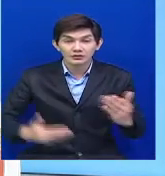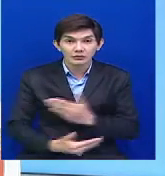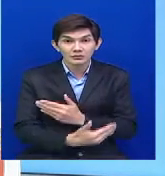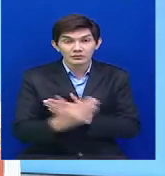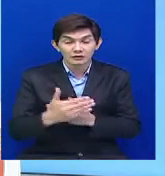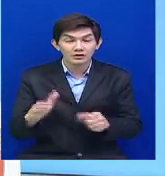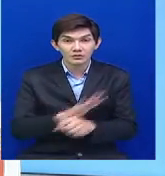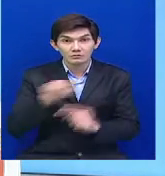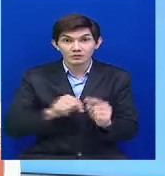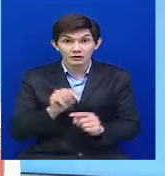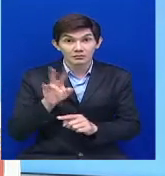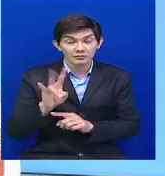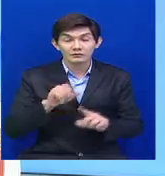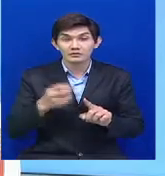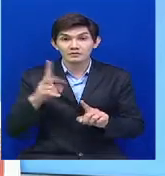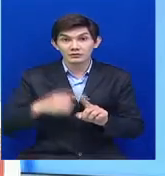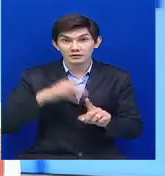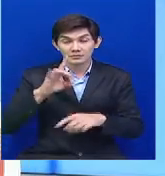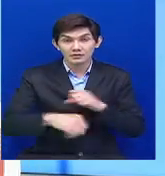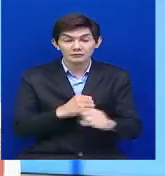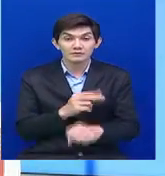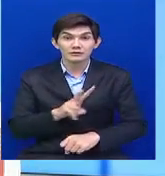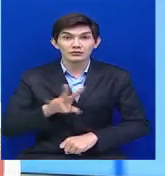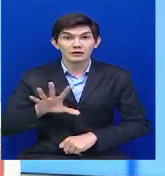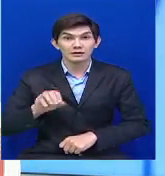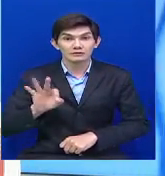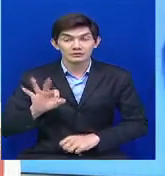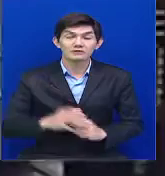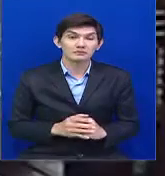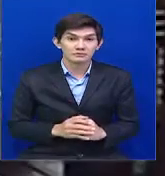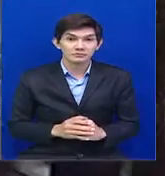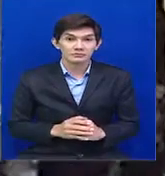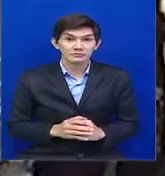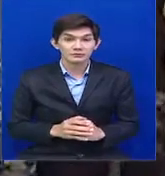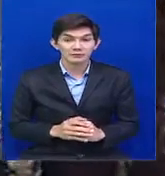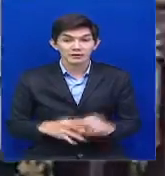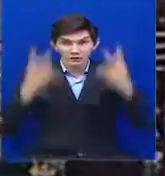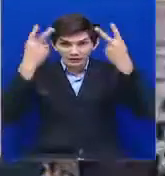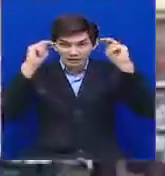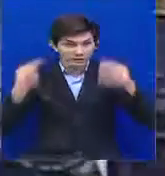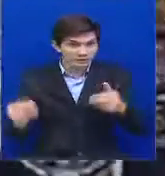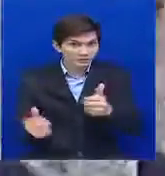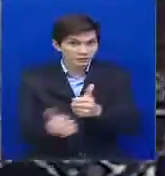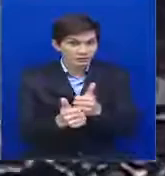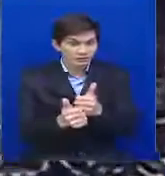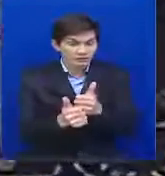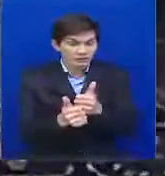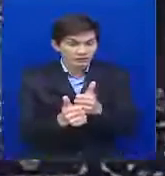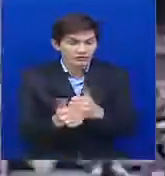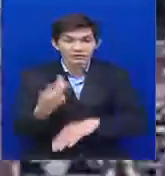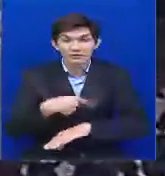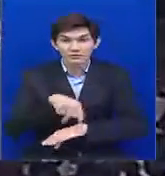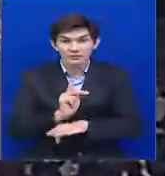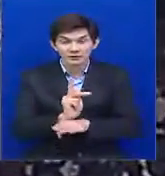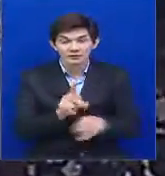พรรษา 7รอบ 12สิงหาคม2559พลเอกประวิตรวงษ์สุวรรณรองนายกรัฐมนตรีเป็นประธาน